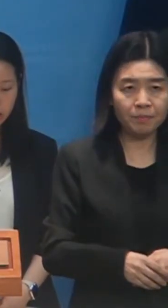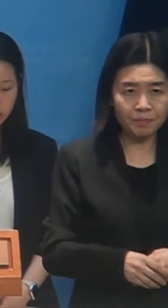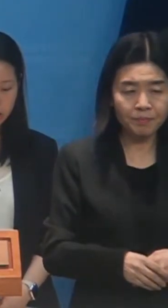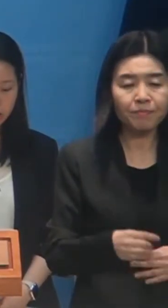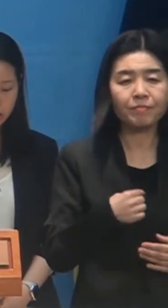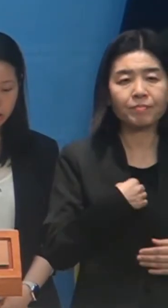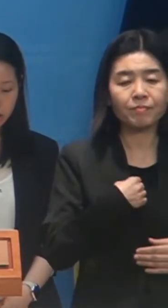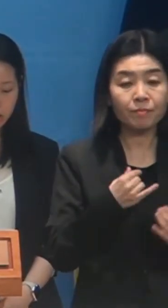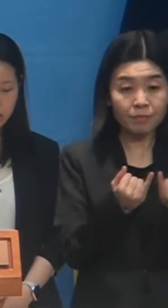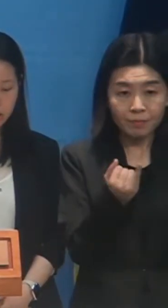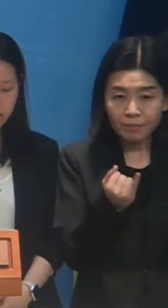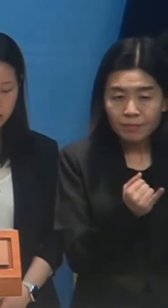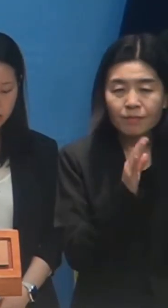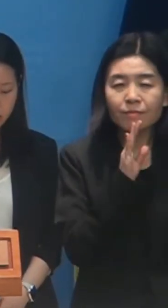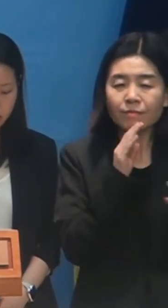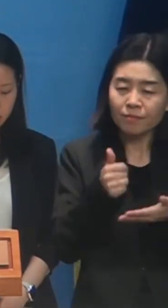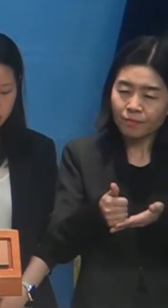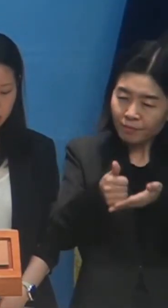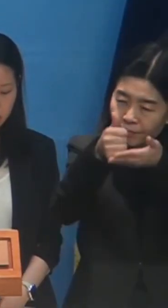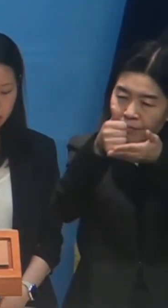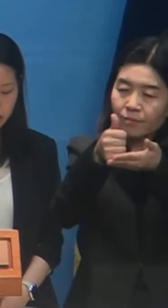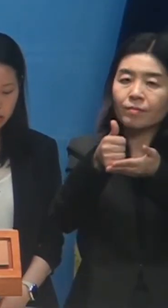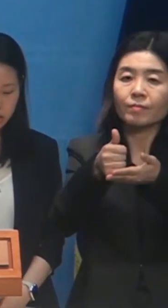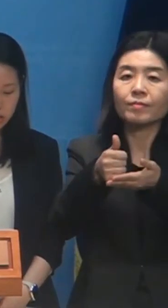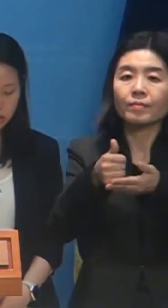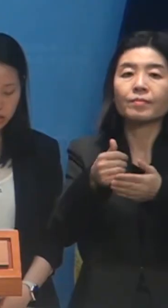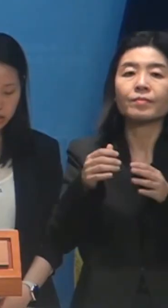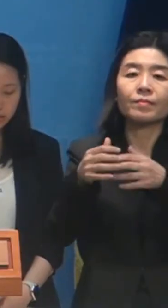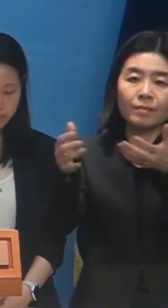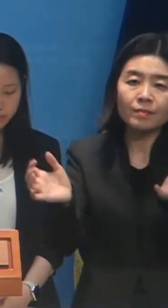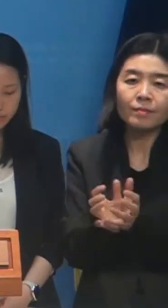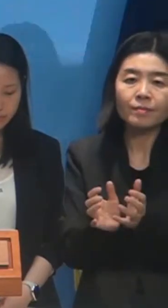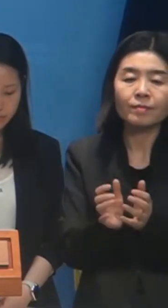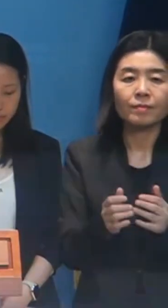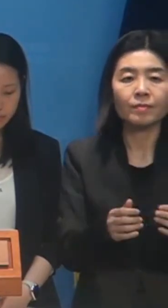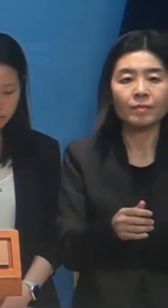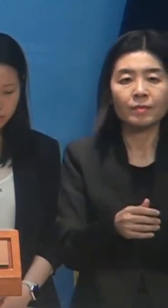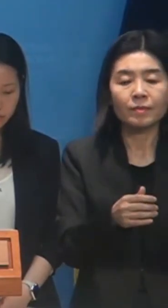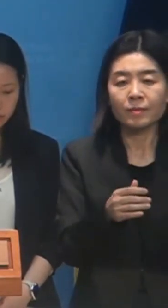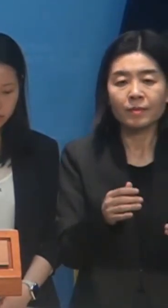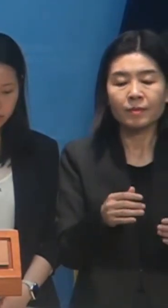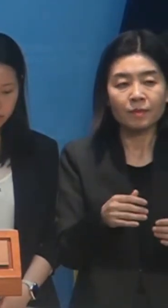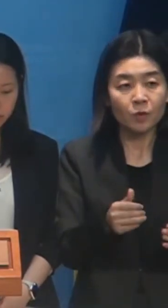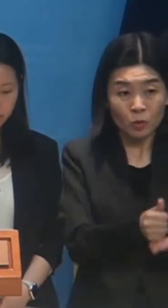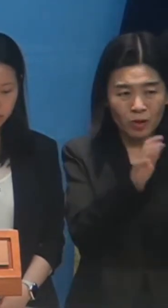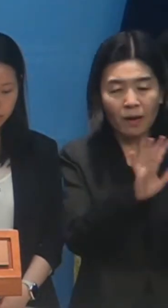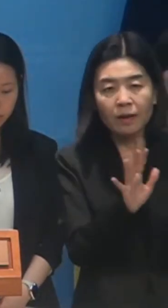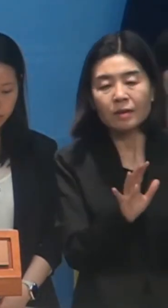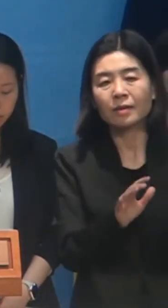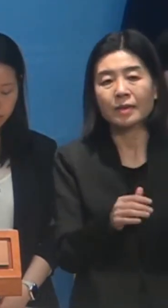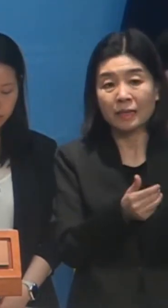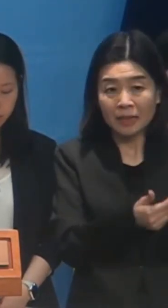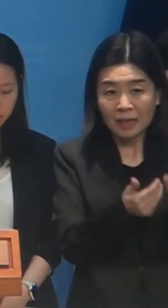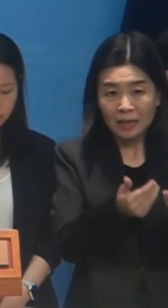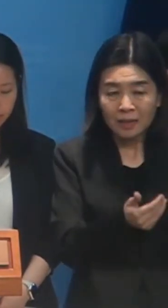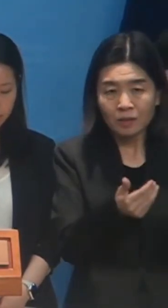그래서 저는 여성을 진정으로 존중하지 않는 정당, 갈등을 이용하는 정치를 더 이상 따를 수 없었습니다.